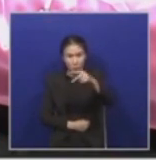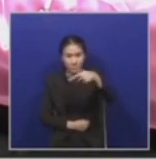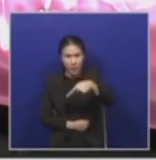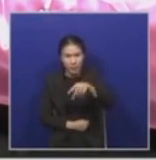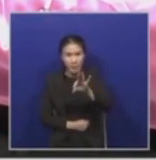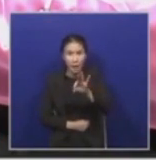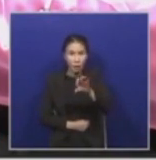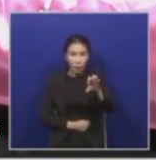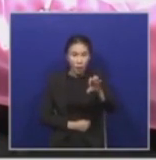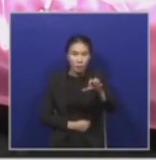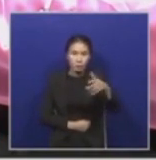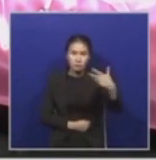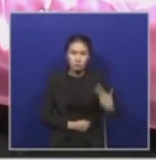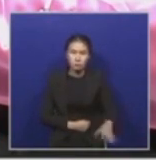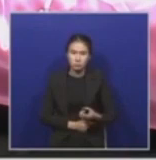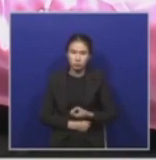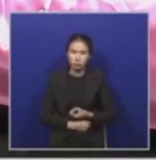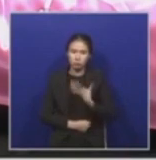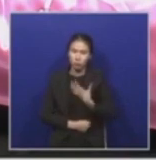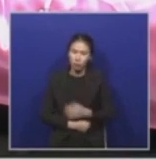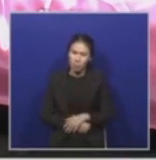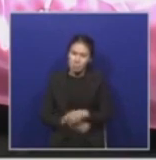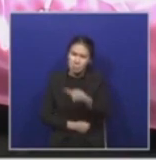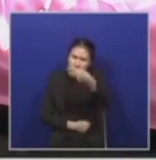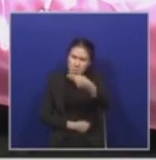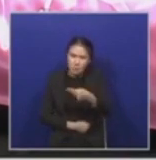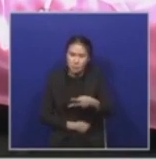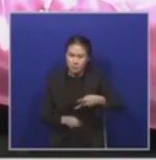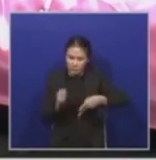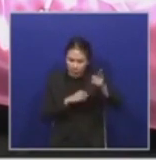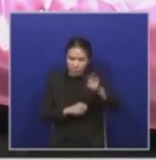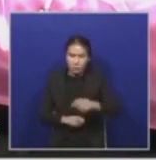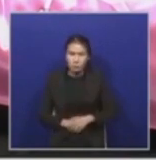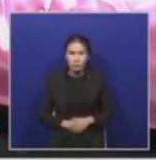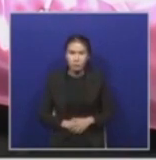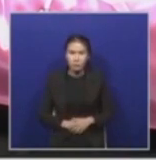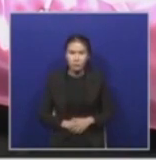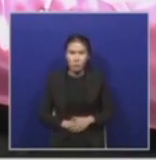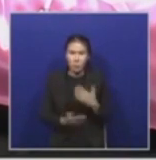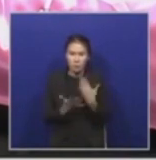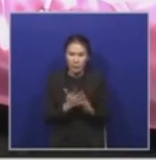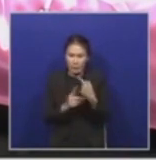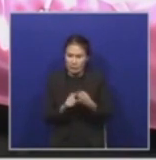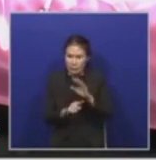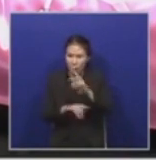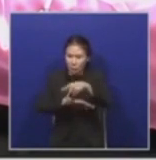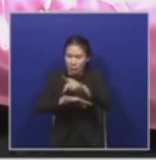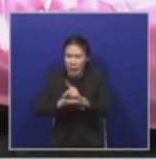82,900 บาทนี่ยังไม่เท่าเงินเดือนท่านประธานเลยนะครับก็ไปตัดเข